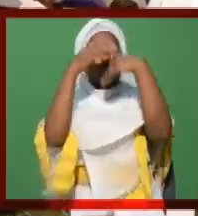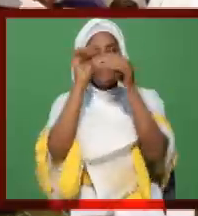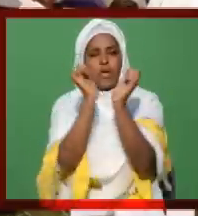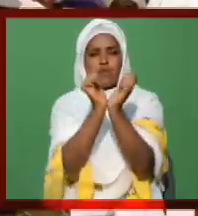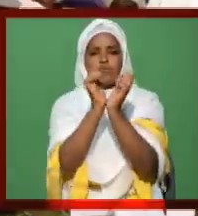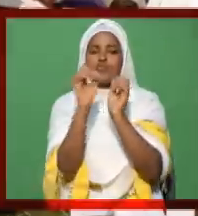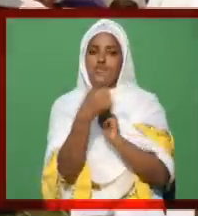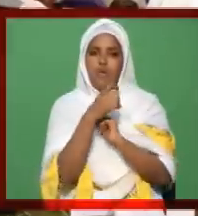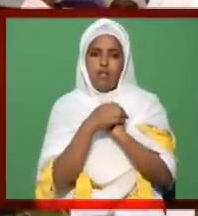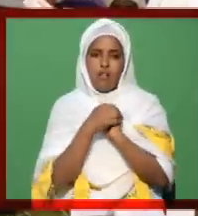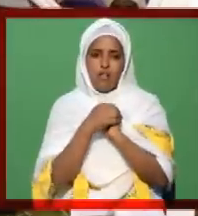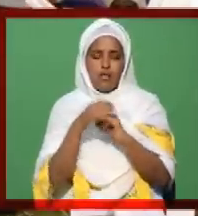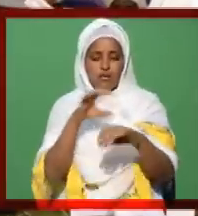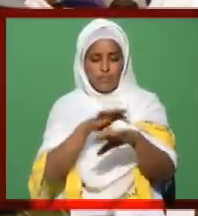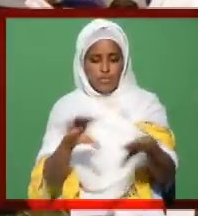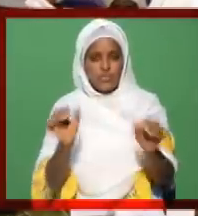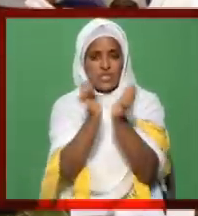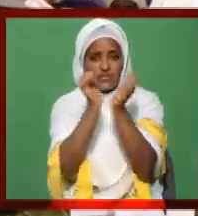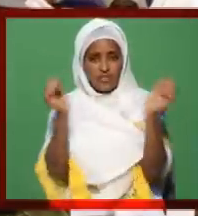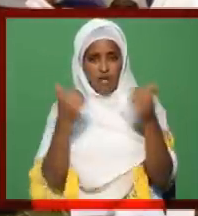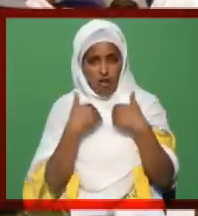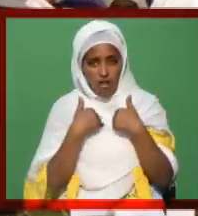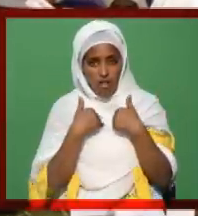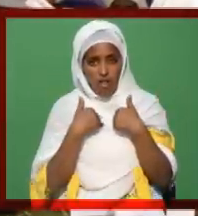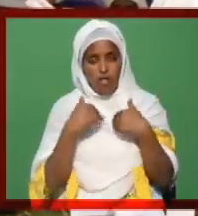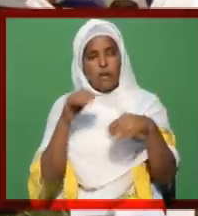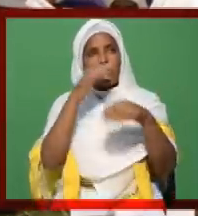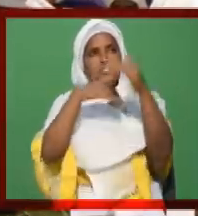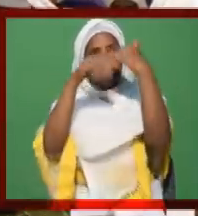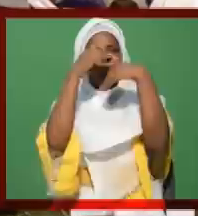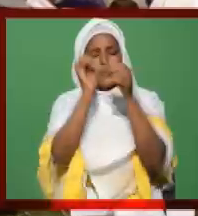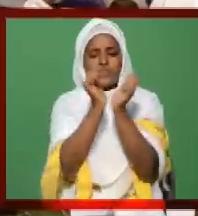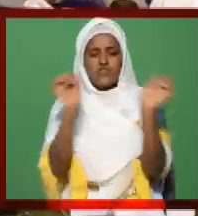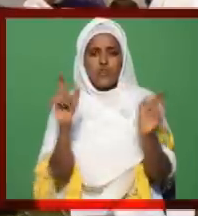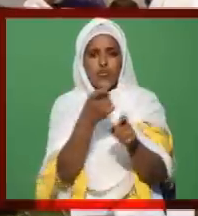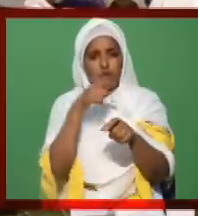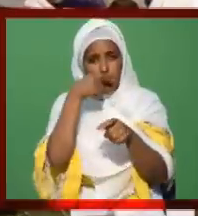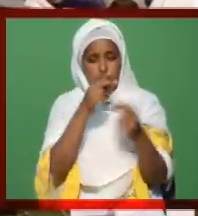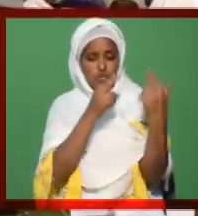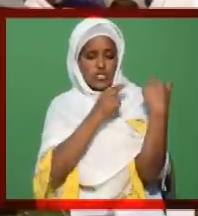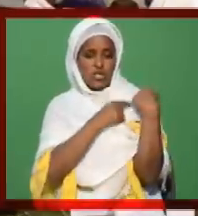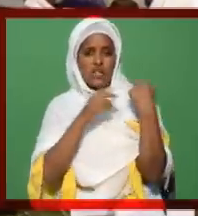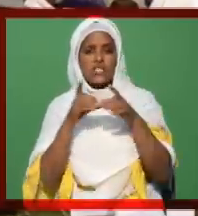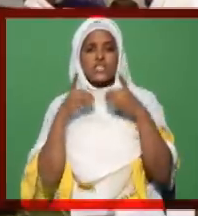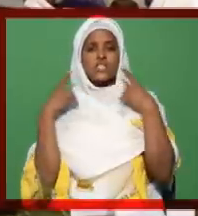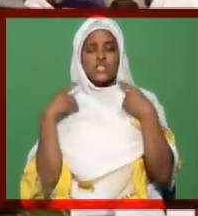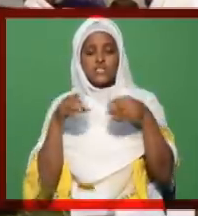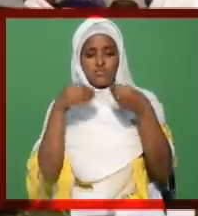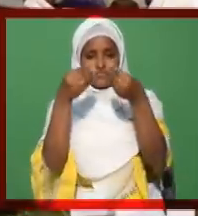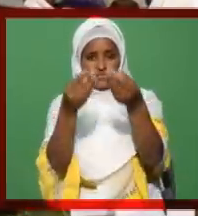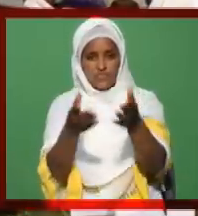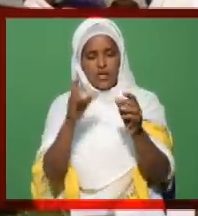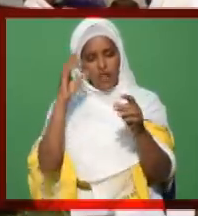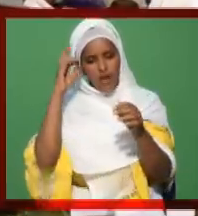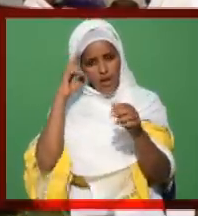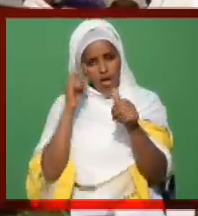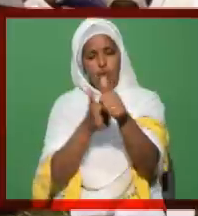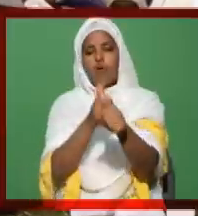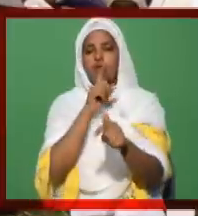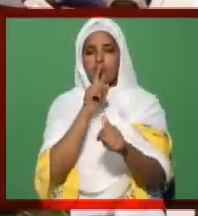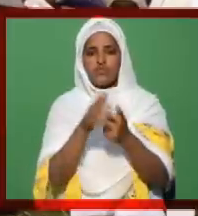የታሰረ ይሆናል በምድር የፈታችሁ ደግሞ በሰማይም የተፈታ ይሆናል ብሎ ስልጣነ ክህነትን ሰጣቸው ለሐዋርያት